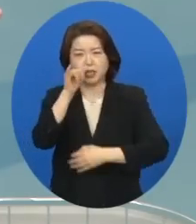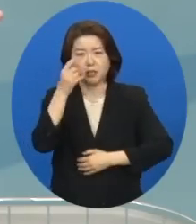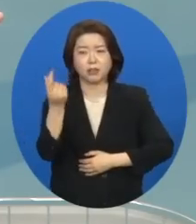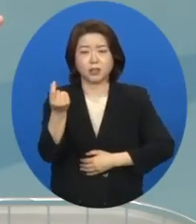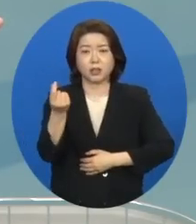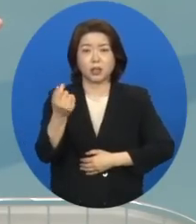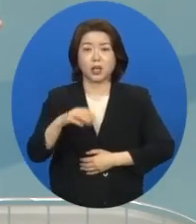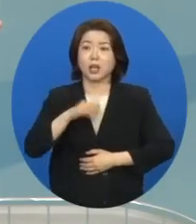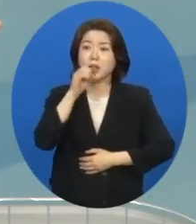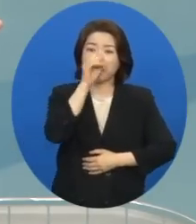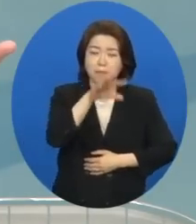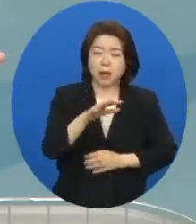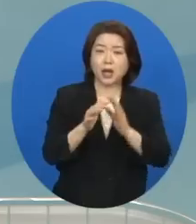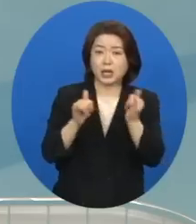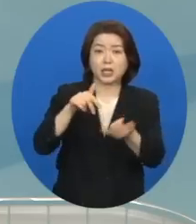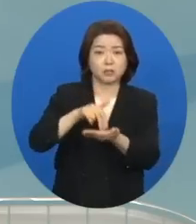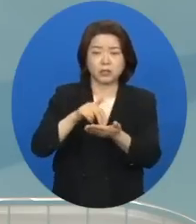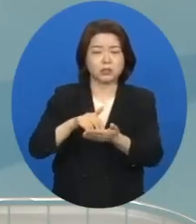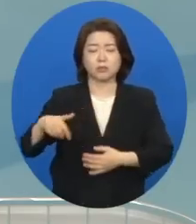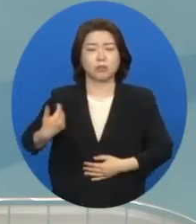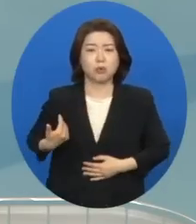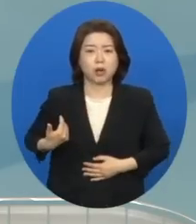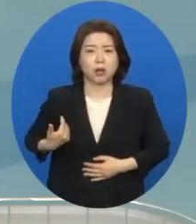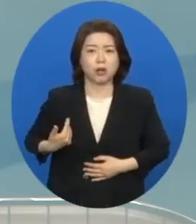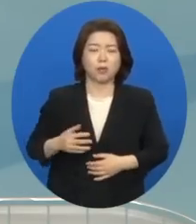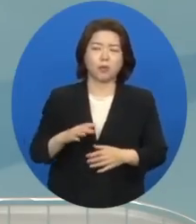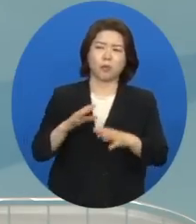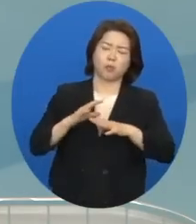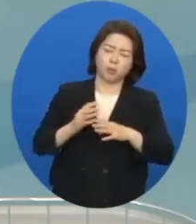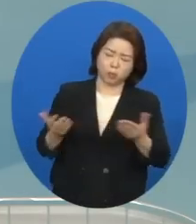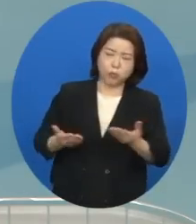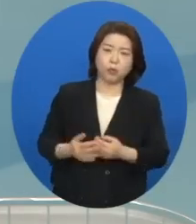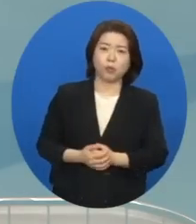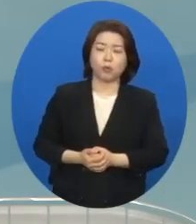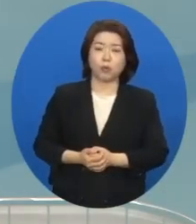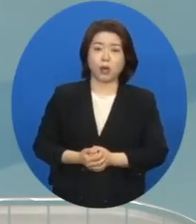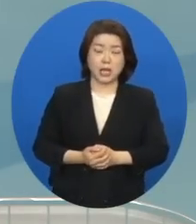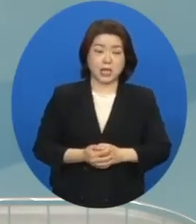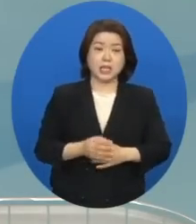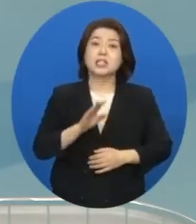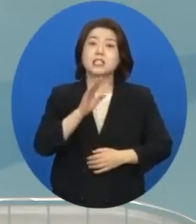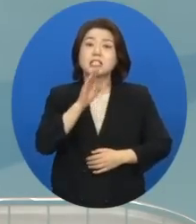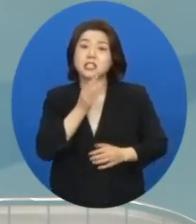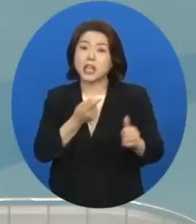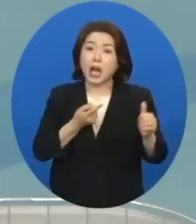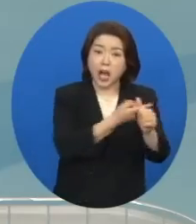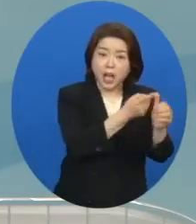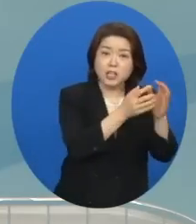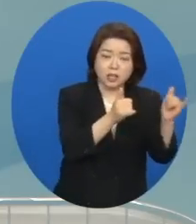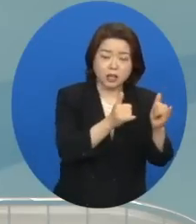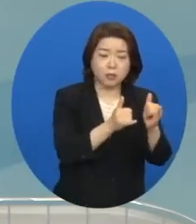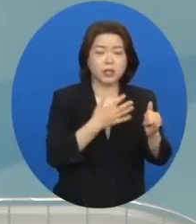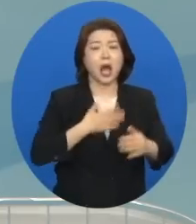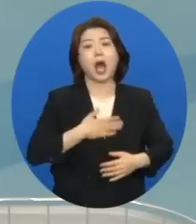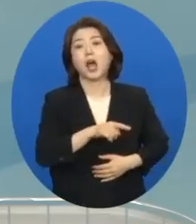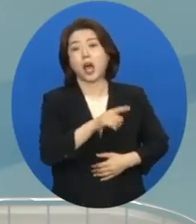본인이 몰라요. 그 얼마나 무서워요. 아, 살인한 사람은 적어도 자기가 알기는